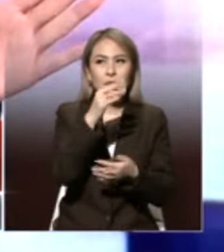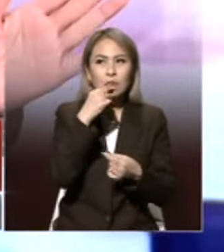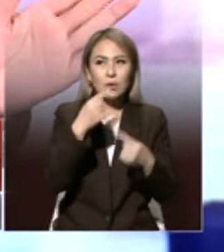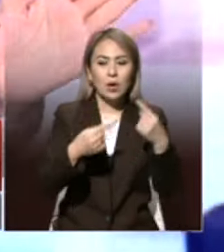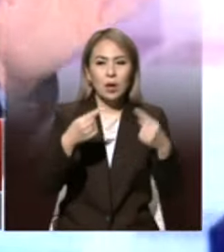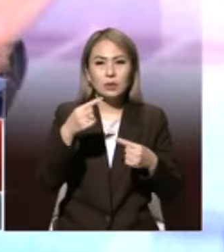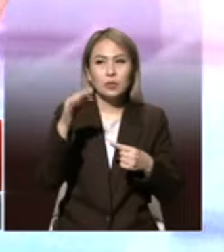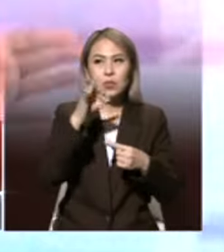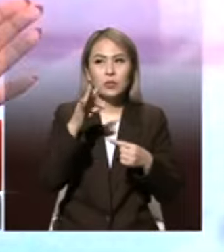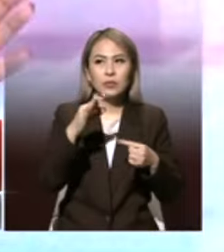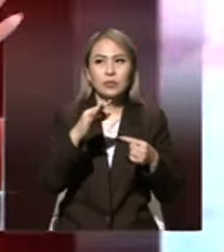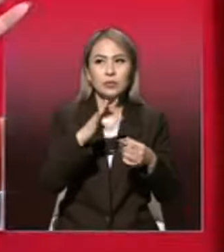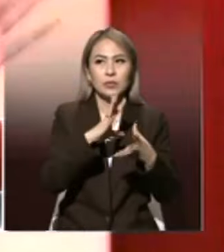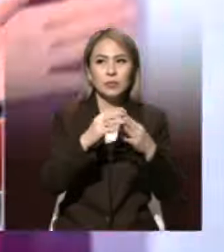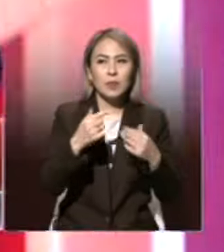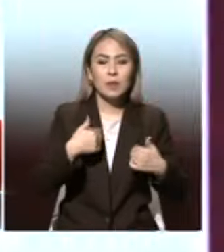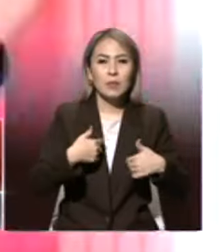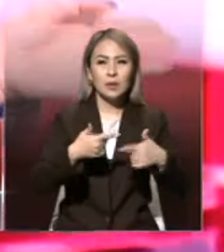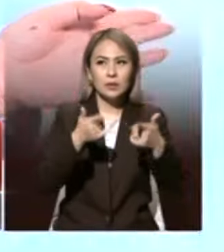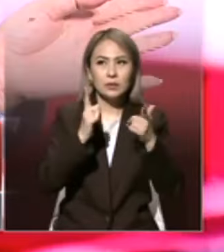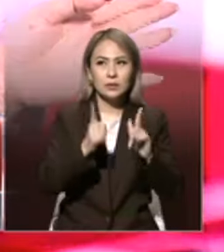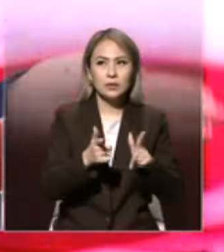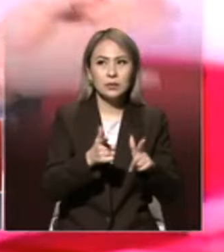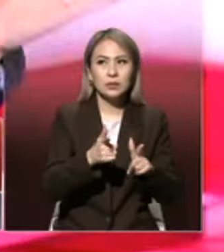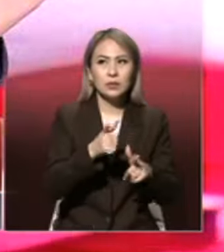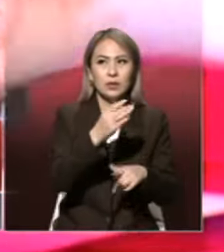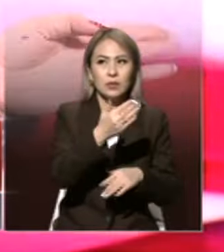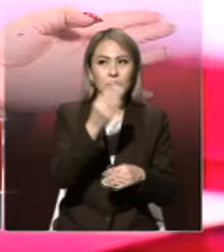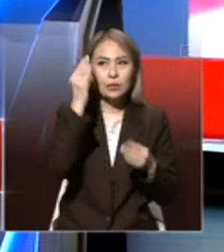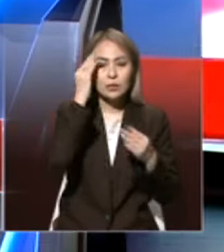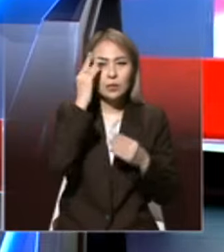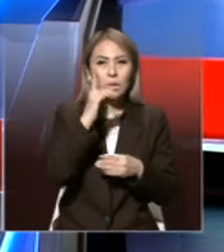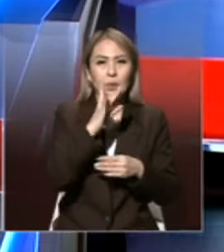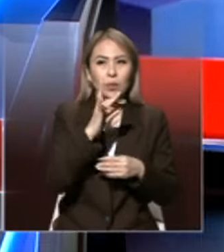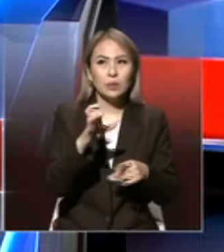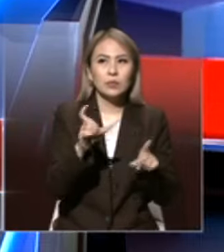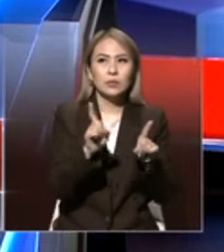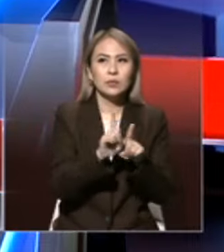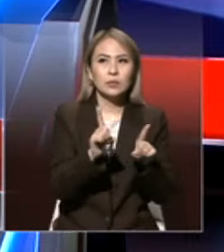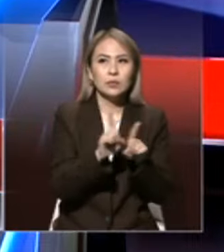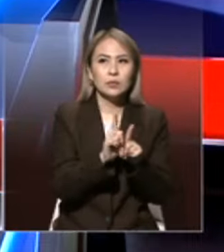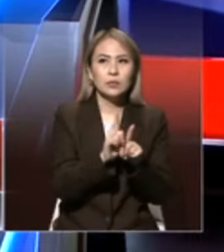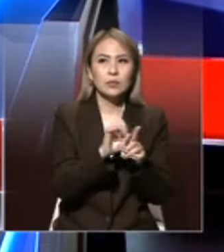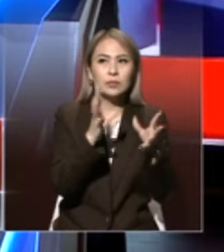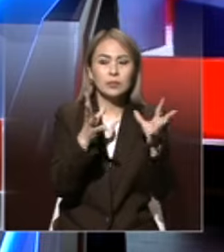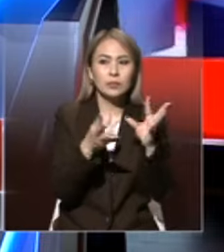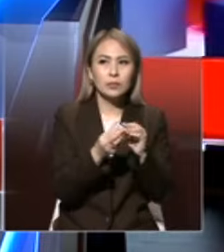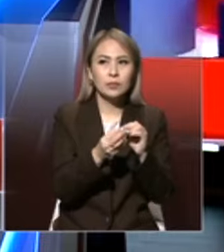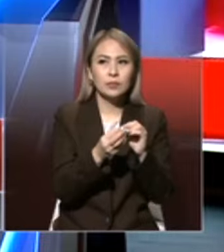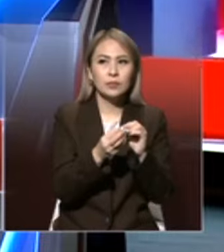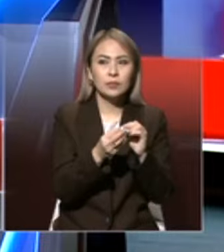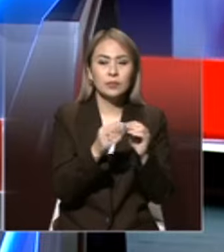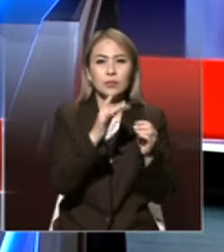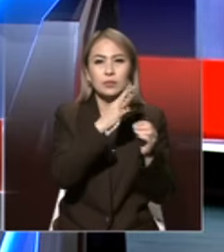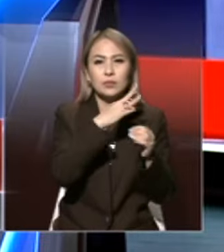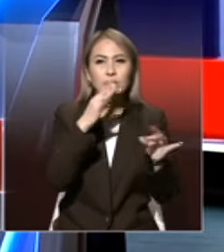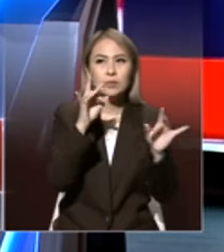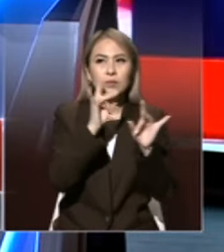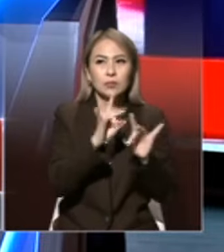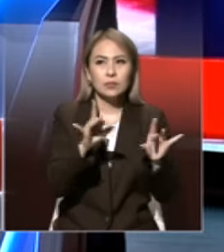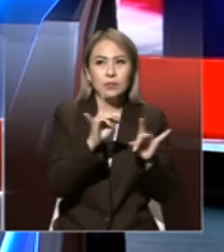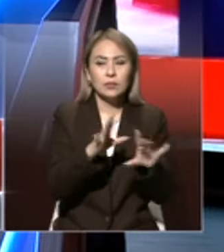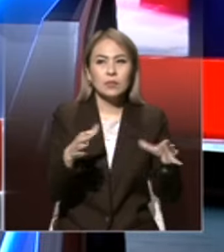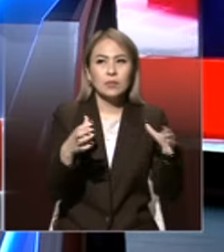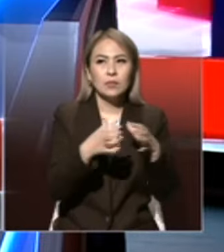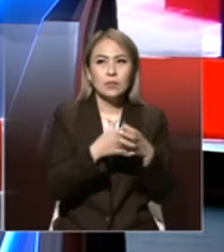алу шараларына байланысты, бәрімен де келісемін. Ержан Мырзаның жаңағы курс өткізу керектігін, бұл сіз ұсынысты көп жерде айтып жүрсіз, біз тіпті